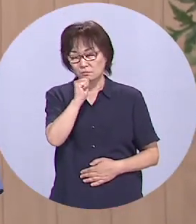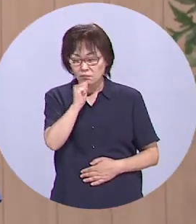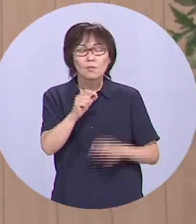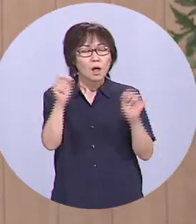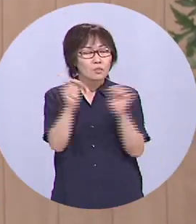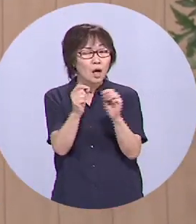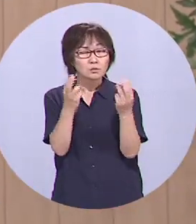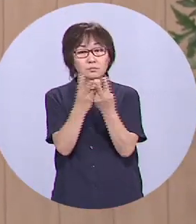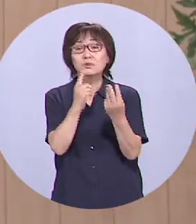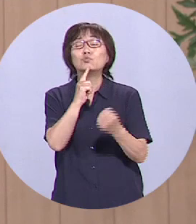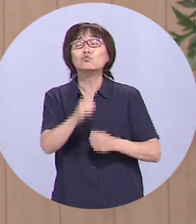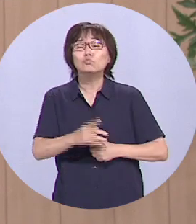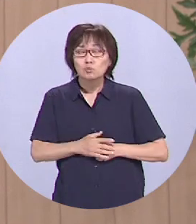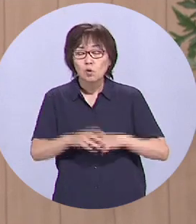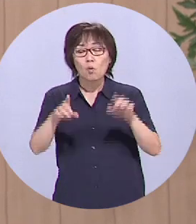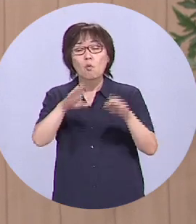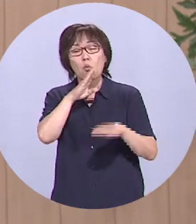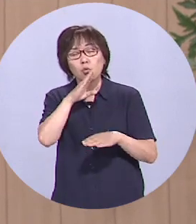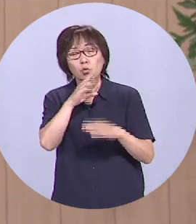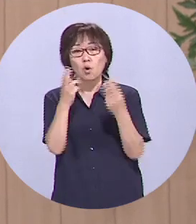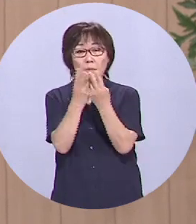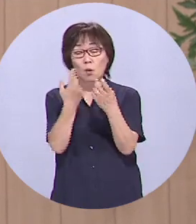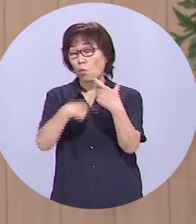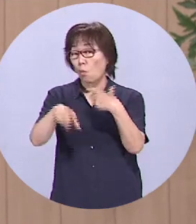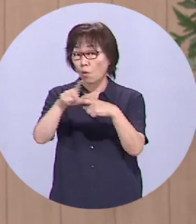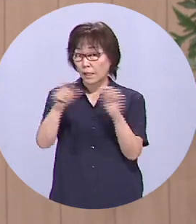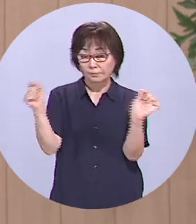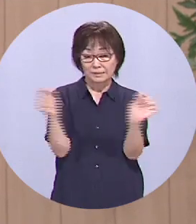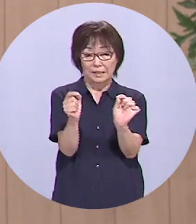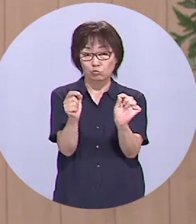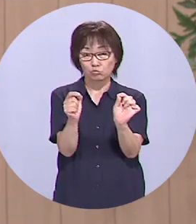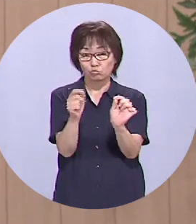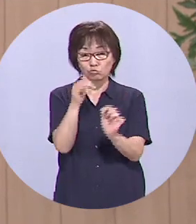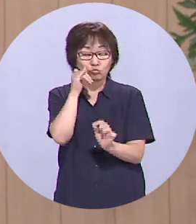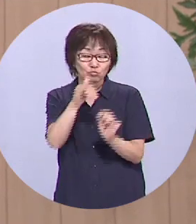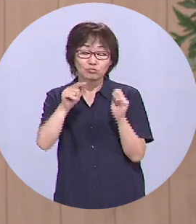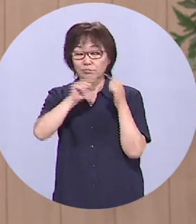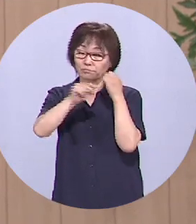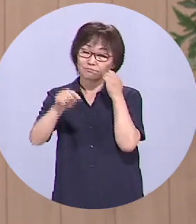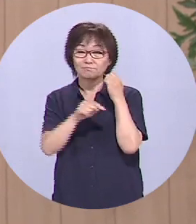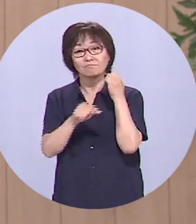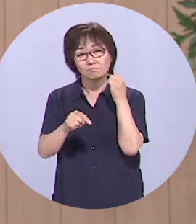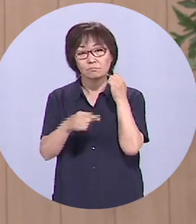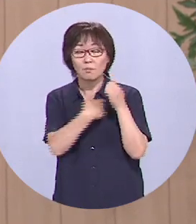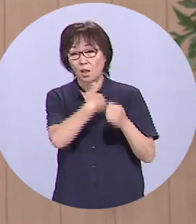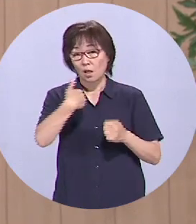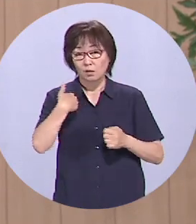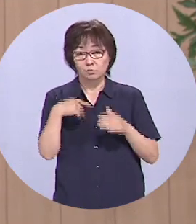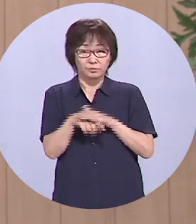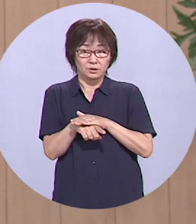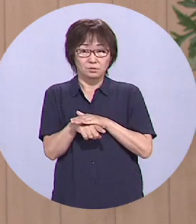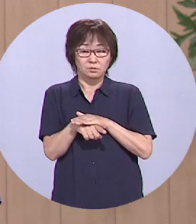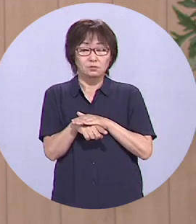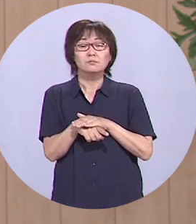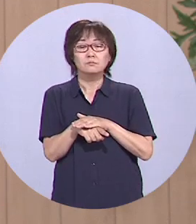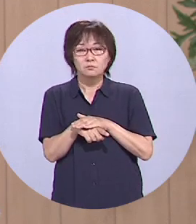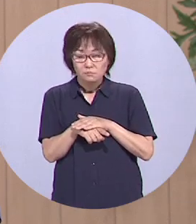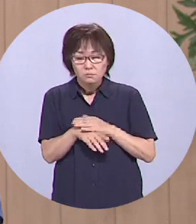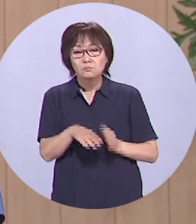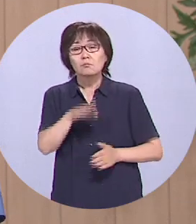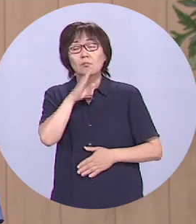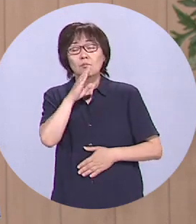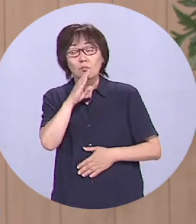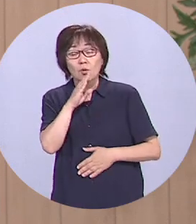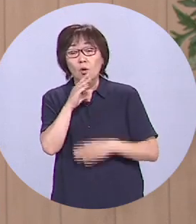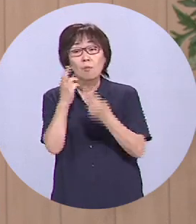縮ダイヤルとは本来の電話番号より短い番号にダイヤルするだけで電話をかけることができる機能のことです、うん、なので本来